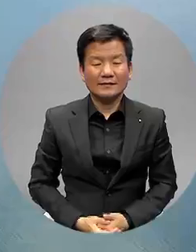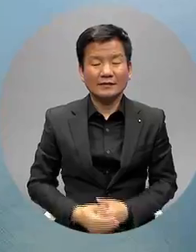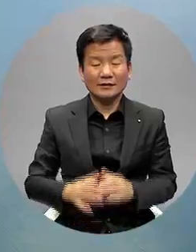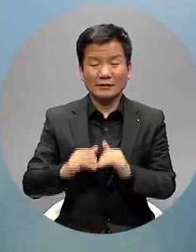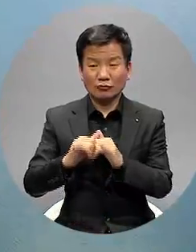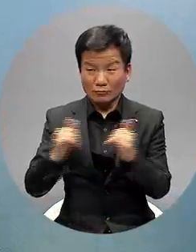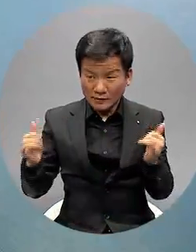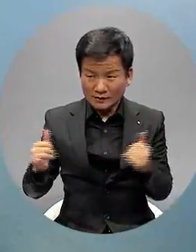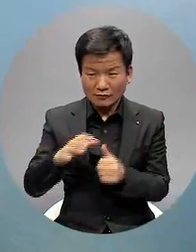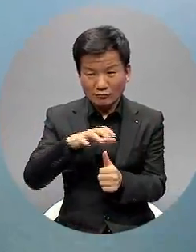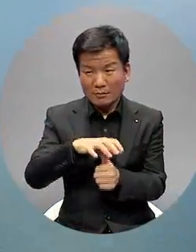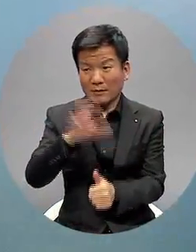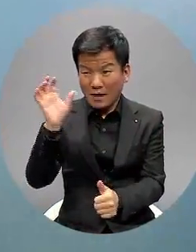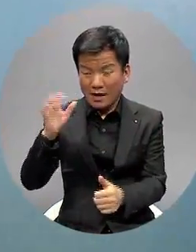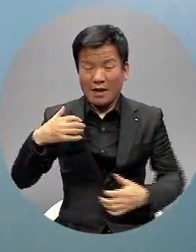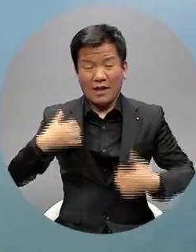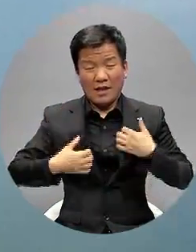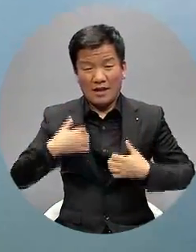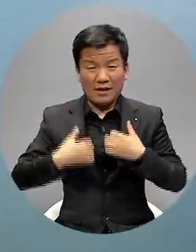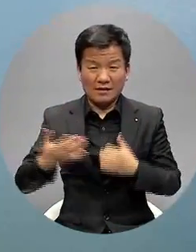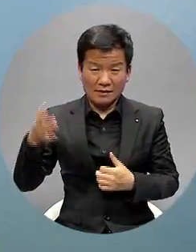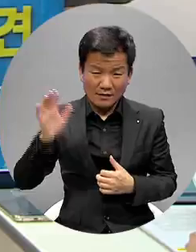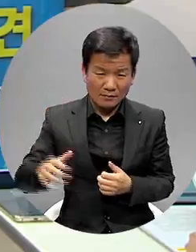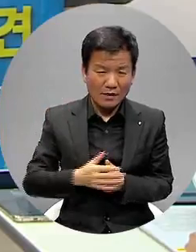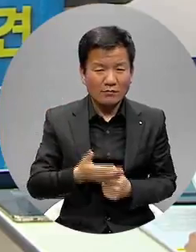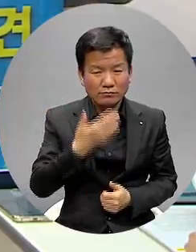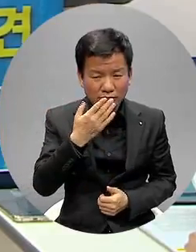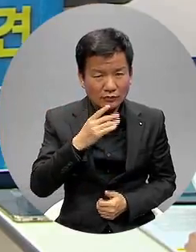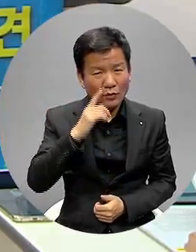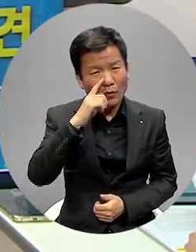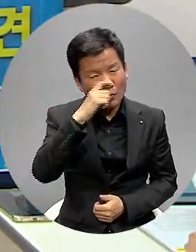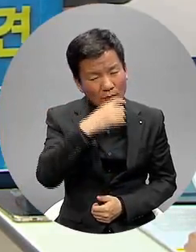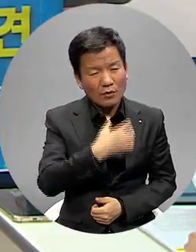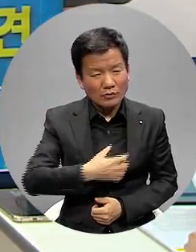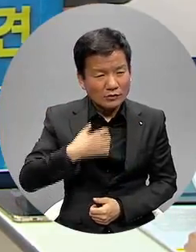주민들은 불합리한 규제가 풀렸다고 반기고 있지만 식수원